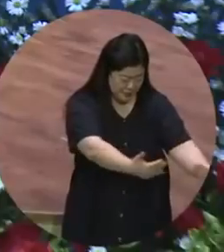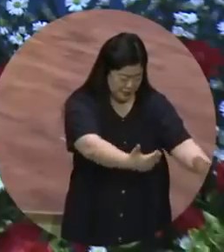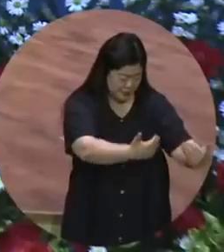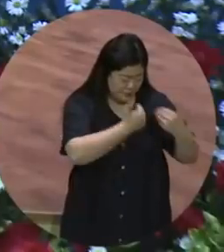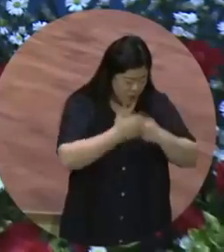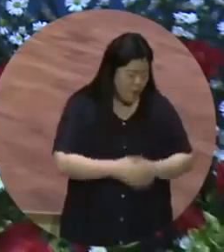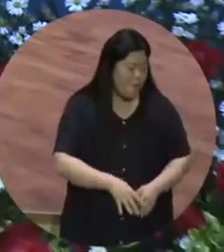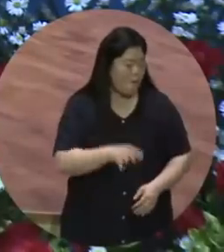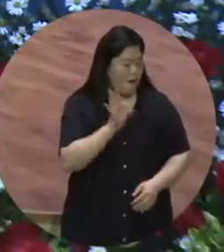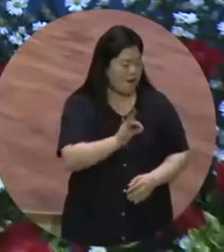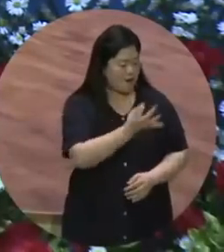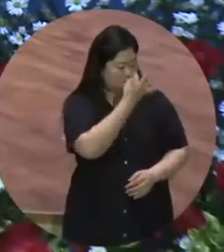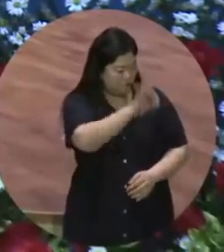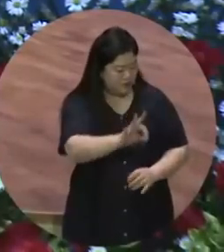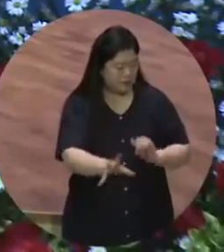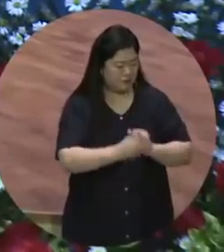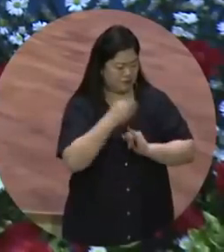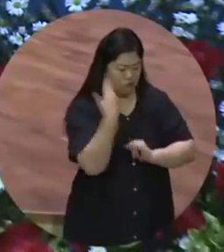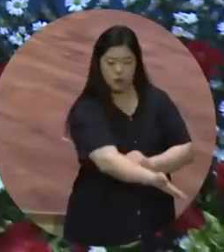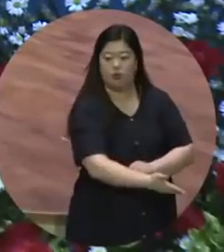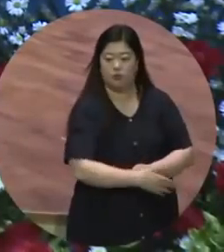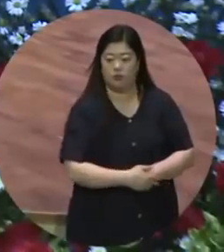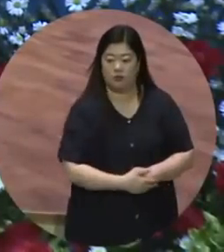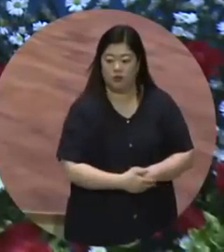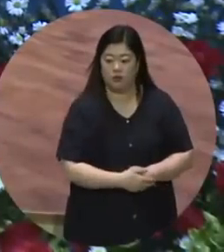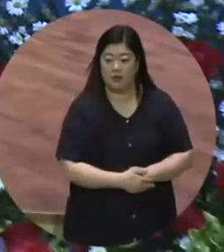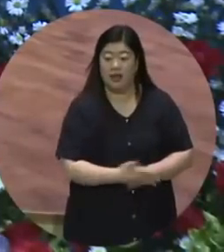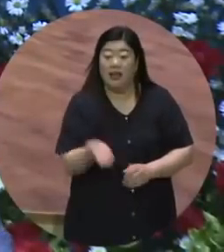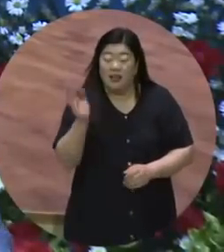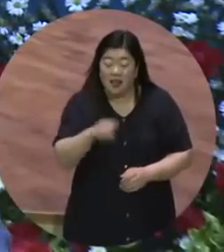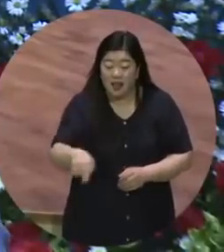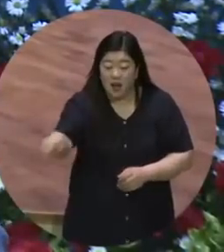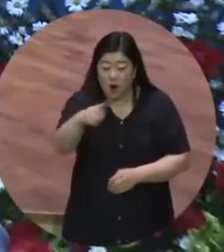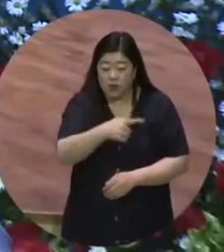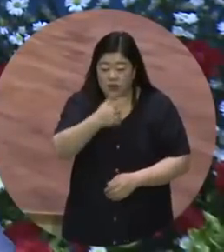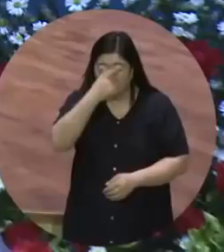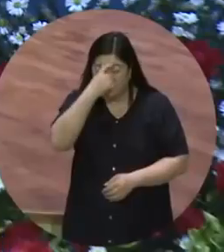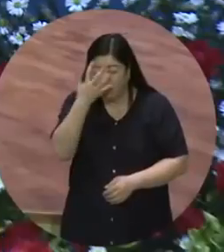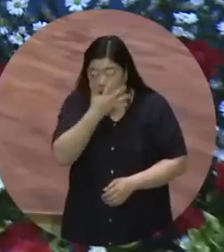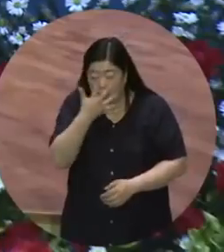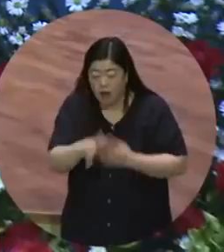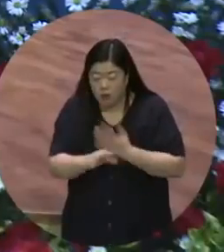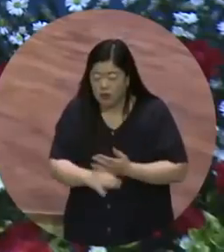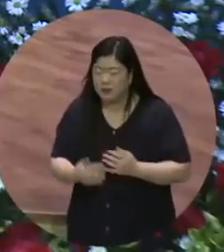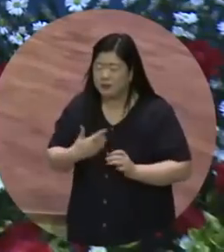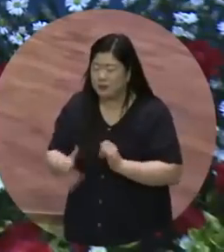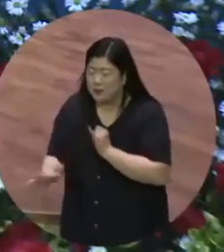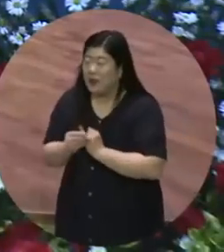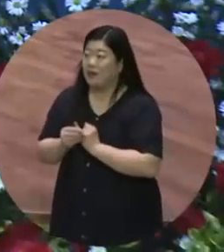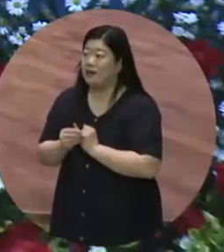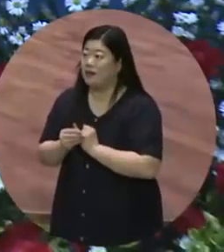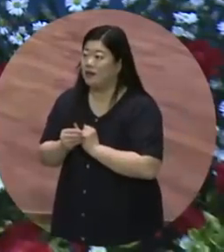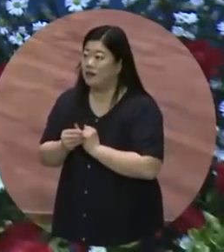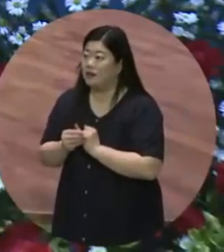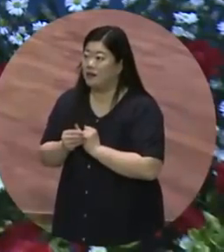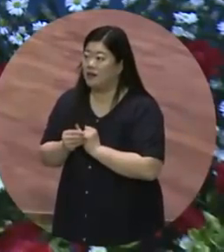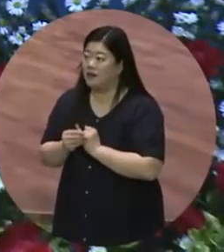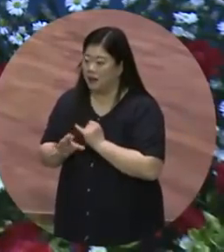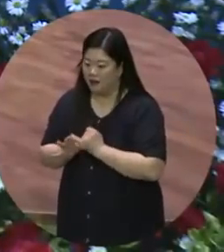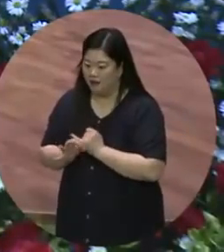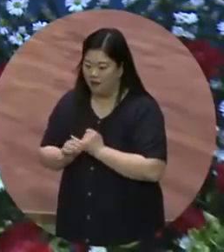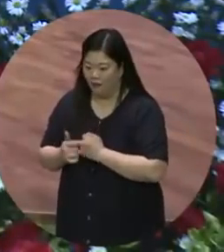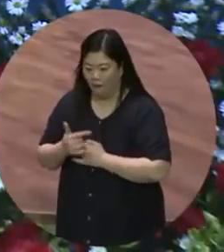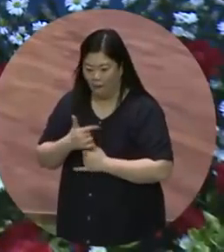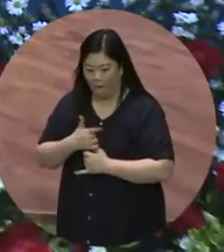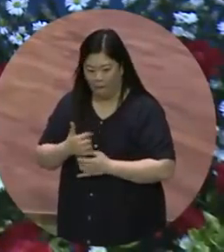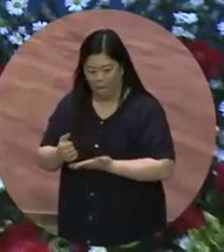이건 하나님이 준 건지, 사람이 준 건지, 내가 노력해서 된 건지, 그건 기도 안 하는 사람들이 하는